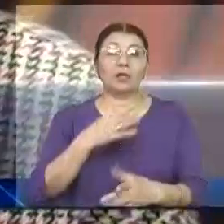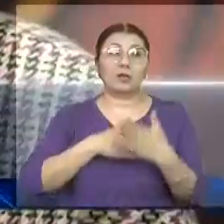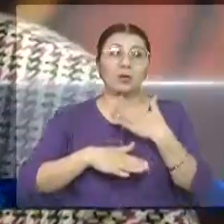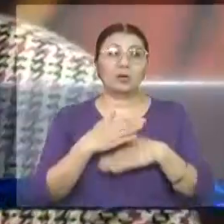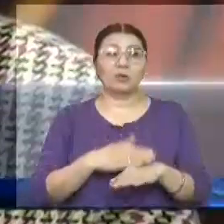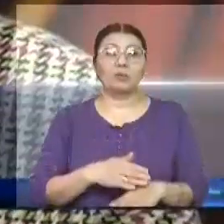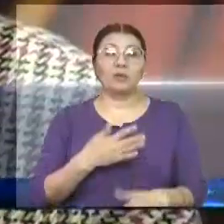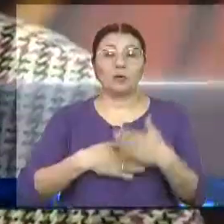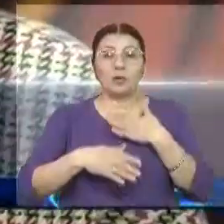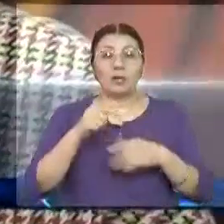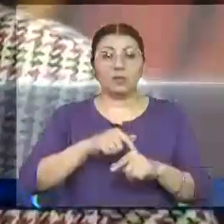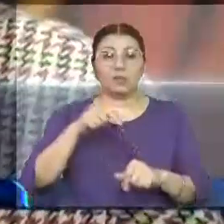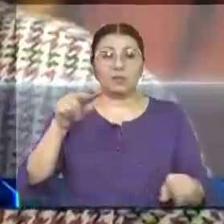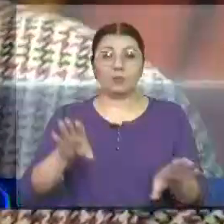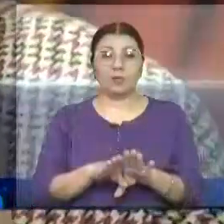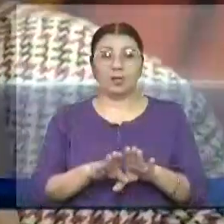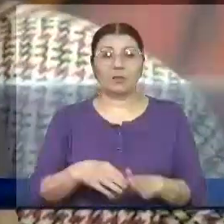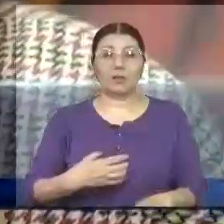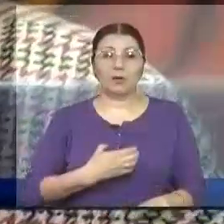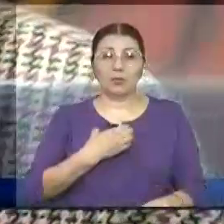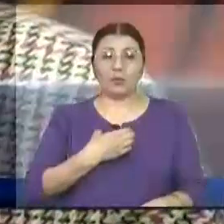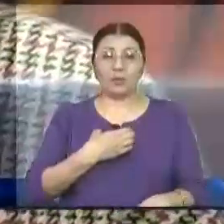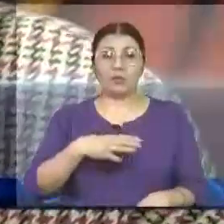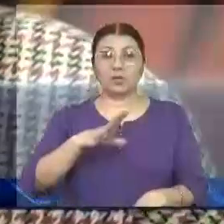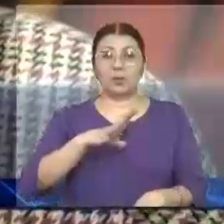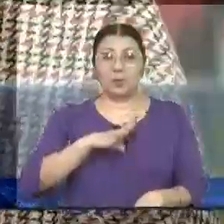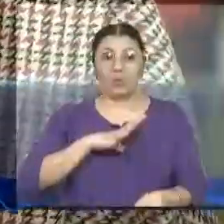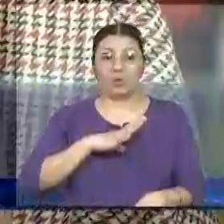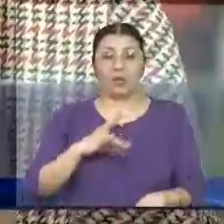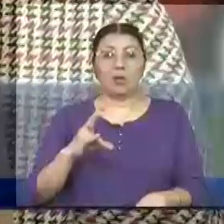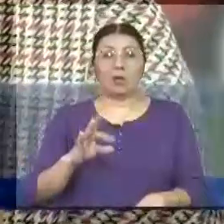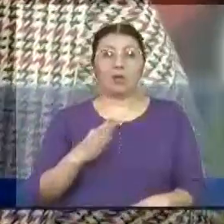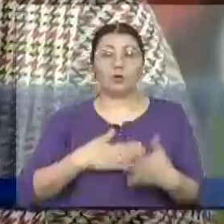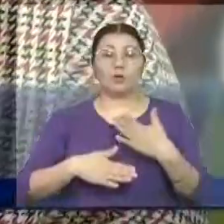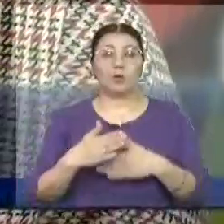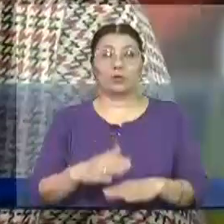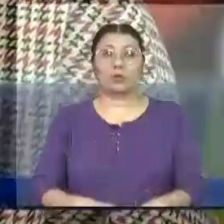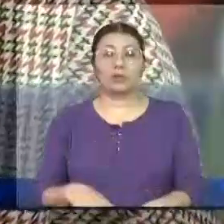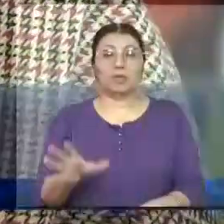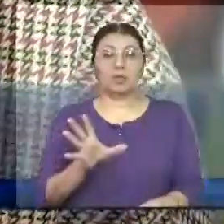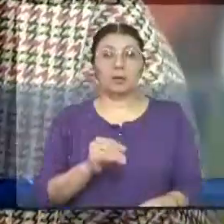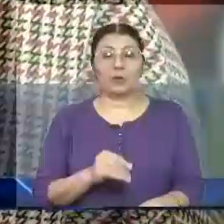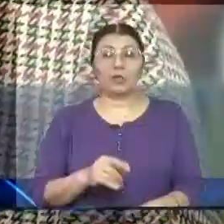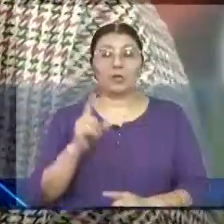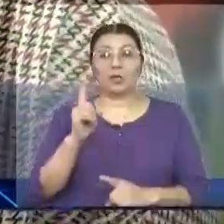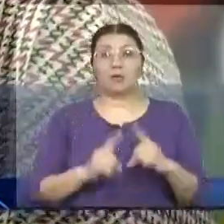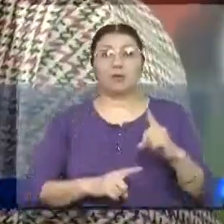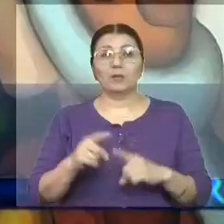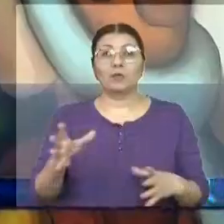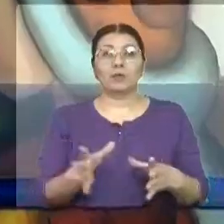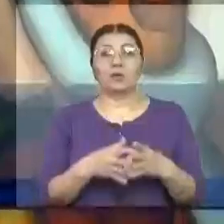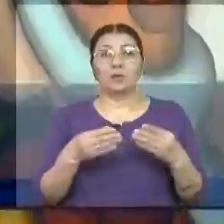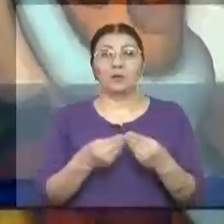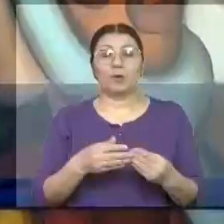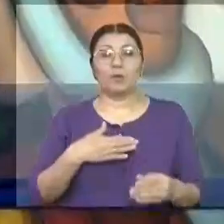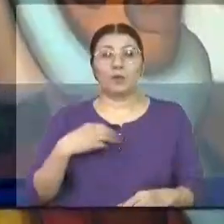қуаныш сезімімен қатар қорқыныш сезімі де болды. Бірақ қуандық барша туысқан мен отбасымызбен.